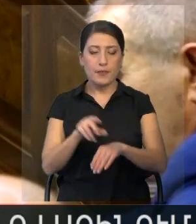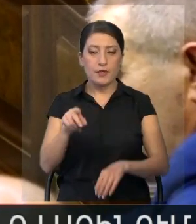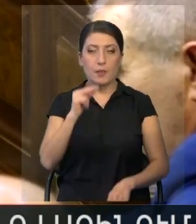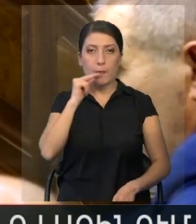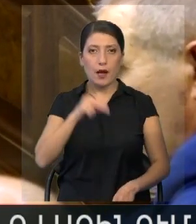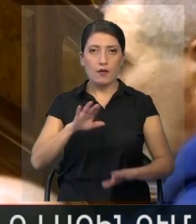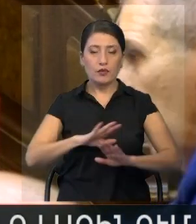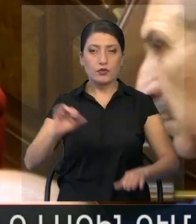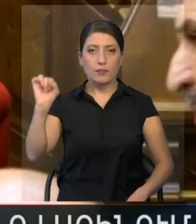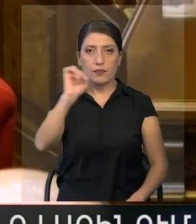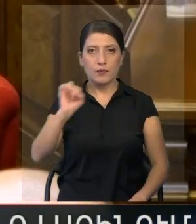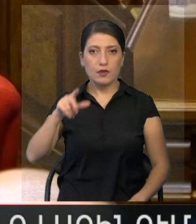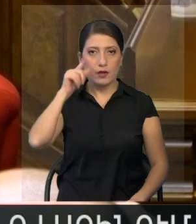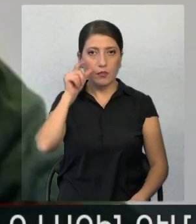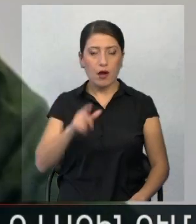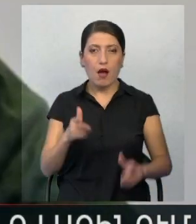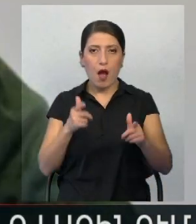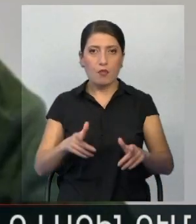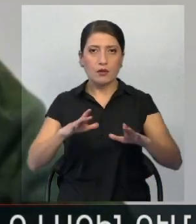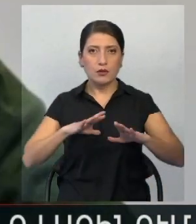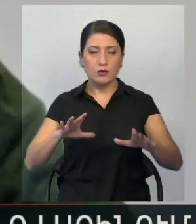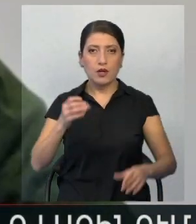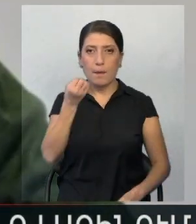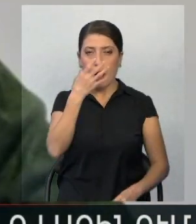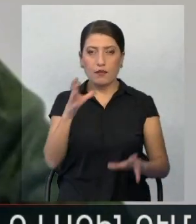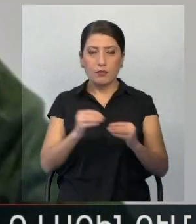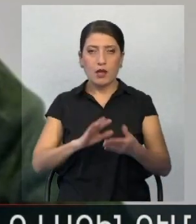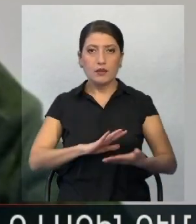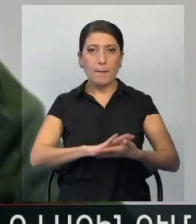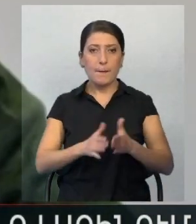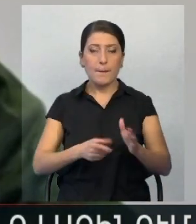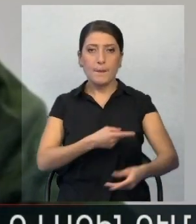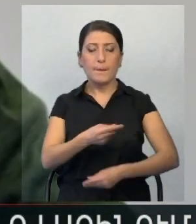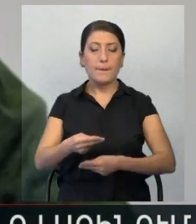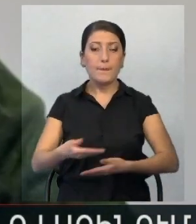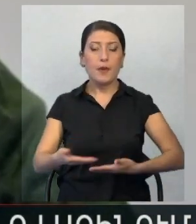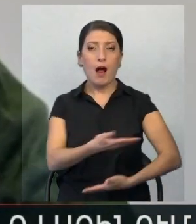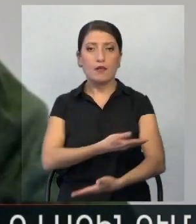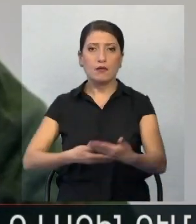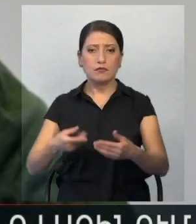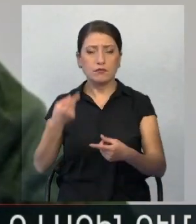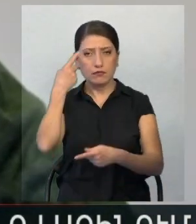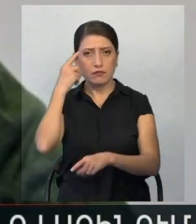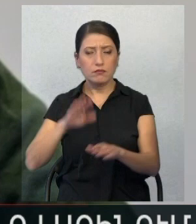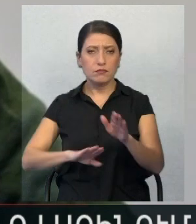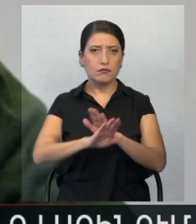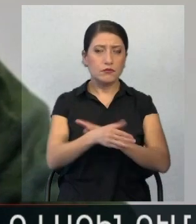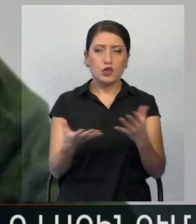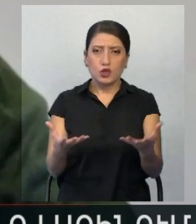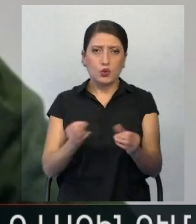մեղավորը։ Արցախայերը չհամաձայնվեցին Բաքվի հետ բանակցել, դրա համար էլ թողեցին հեռացան այդտեղից, չընդունեցին Բաքվի,